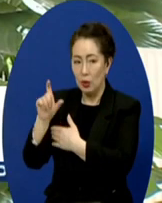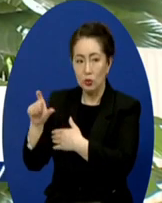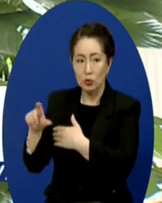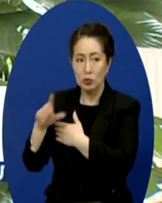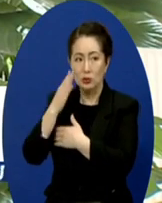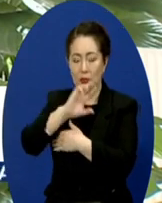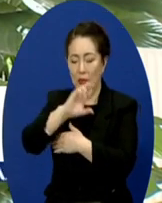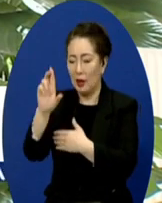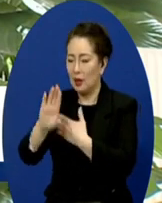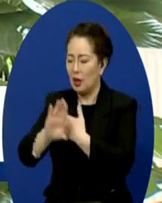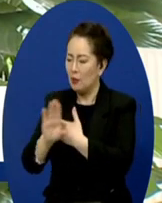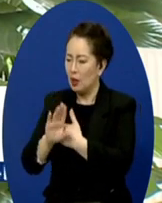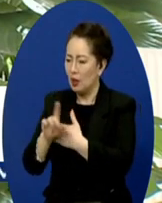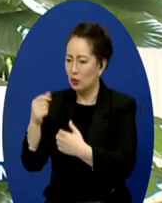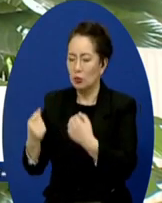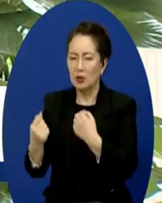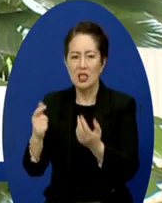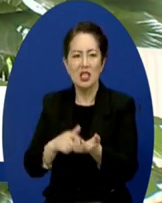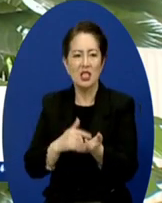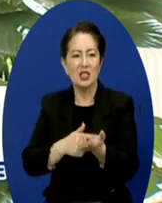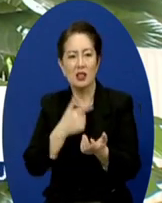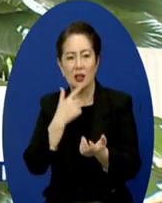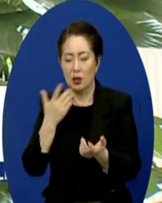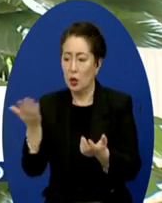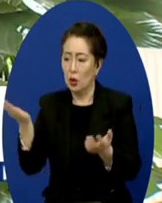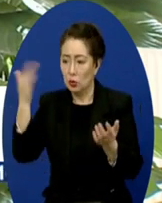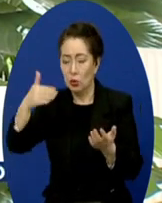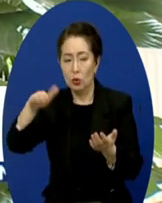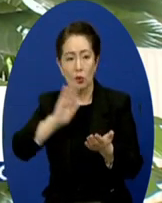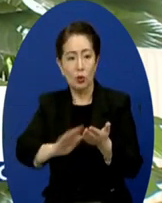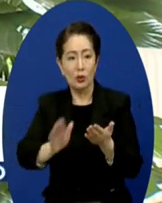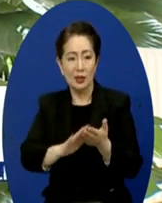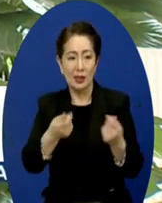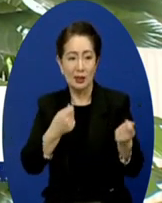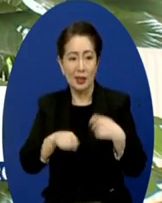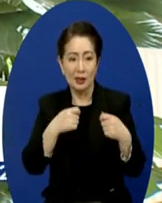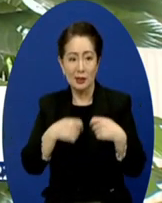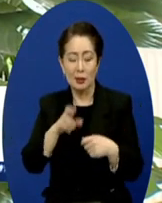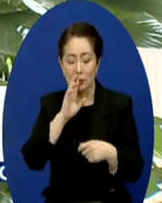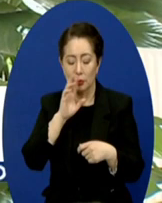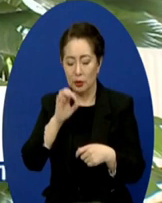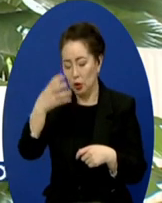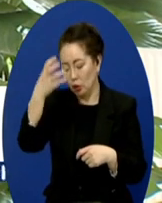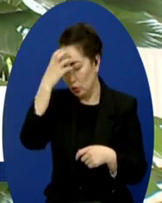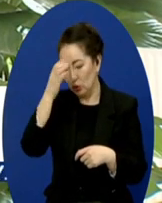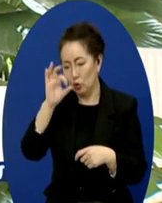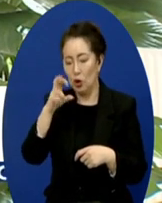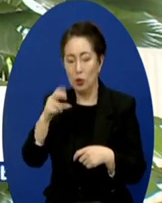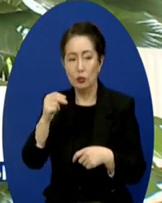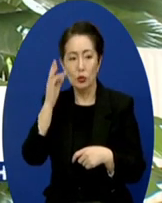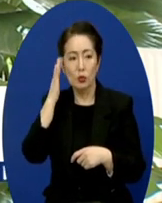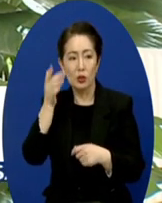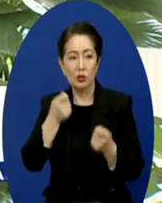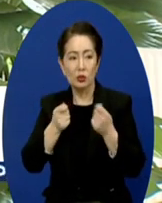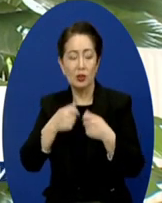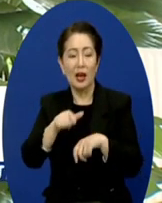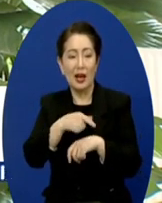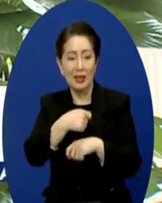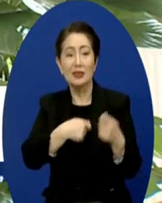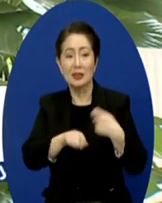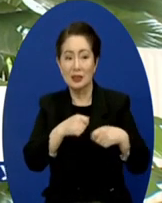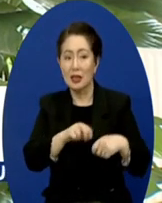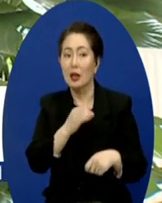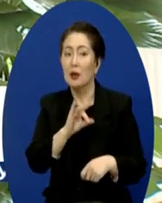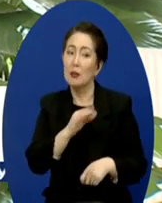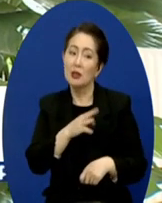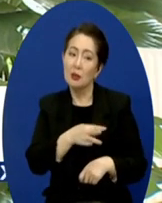маань унаачих асуудал яригддаг. Тэгэхээр энэ дуудлага худалдаагаар зарагдах процесс нь бол төрөм шүлэг зөвлөлтөй газар дээр явах.